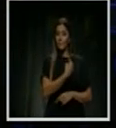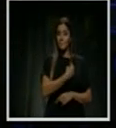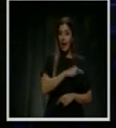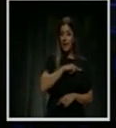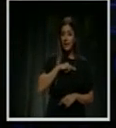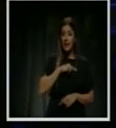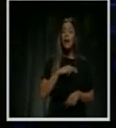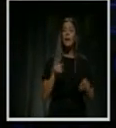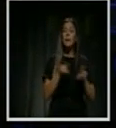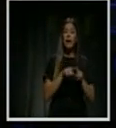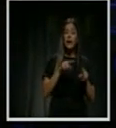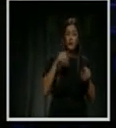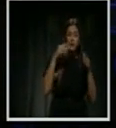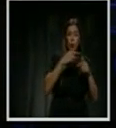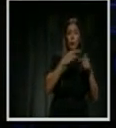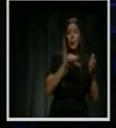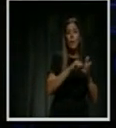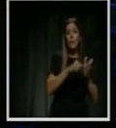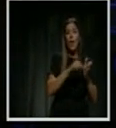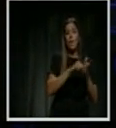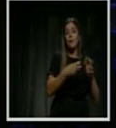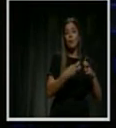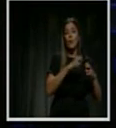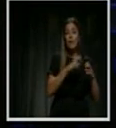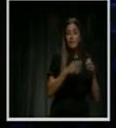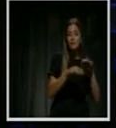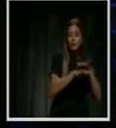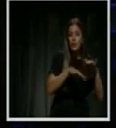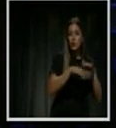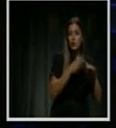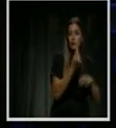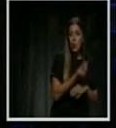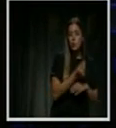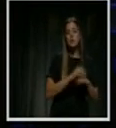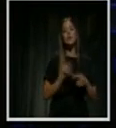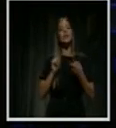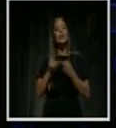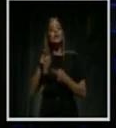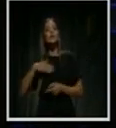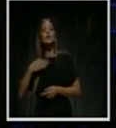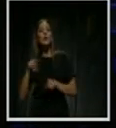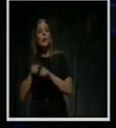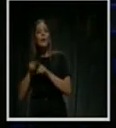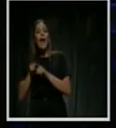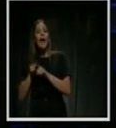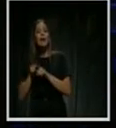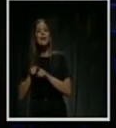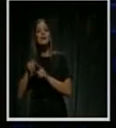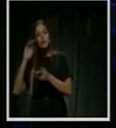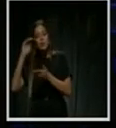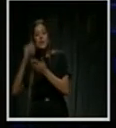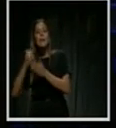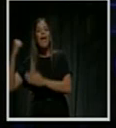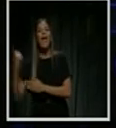jew Malta ta' sostenn inċentiv u investiment illi rridu aħna. Jekk tridx is-sostenn fil-qasam tal-enerġija